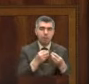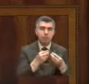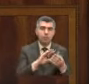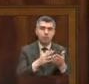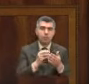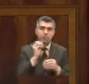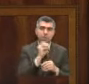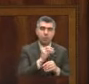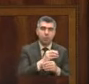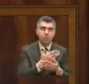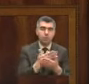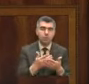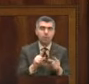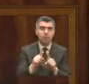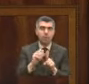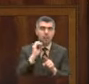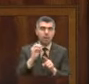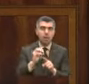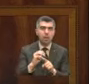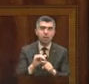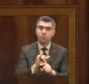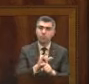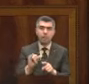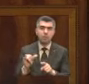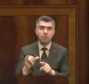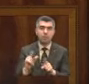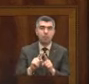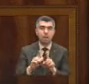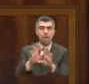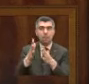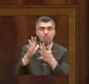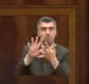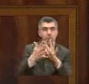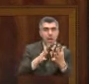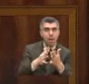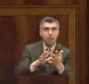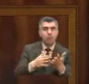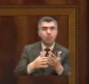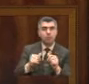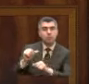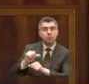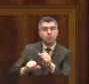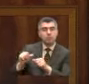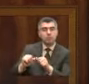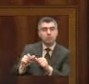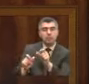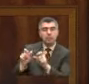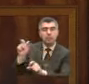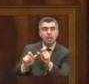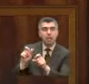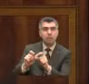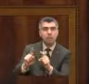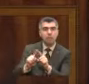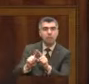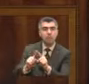المنزلية تتماشى مع التوجهات الوطنية فيما يتعلق بالحفاظ على البيئة، نظراً إلى تغير نمط العيش المحلي خلال